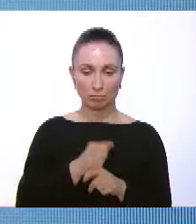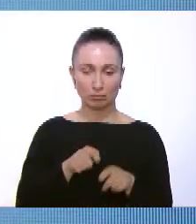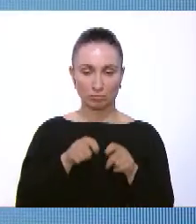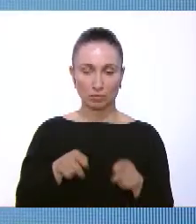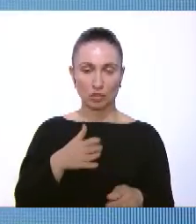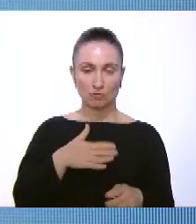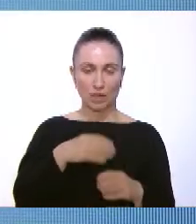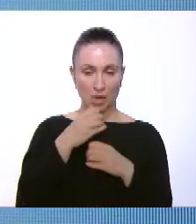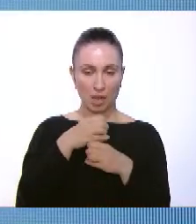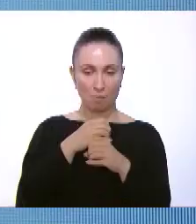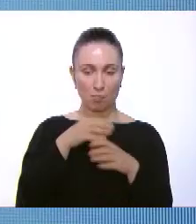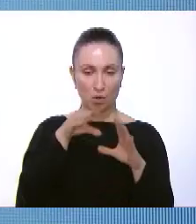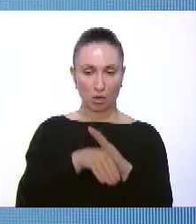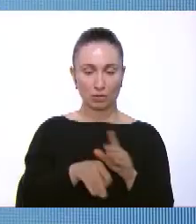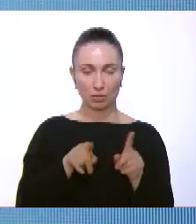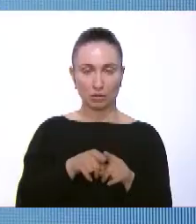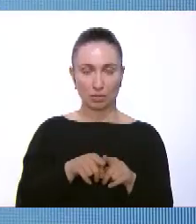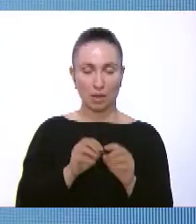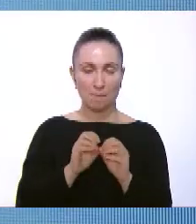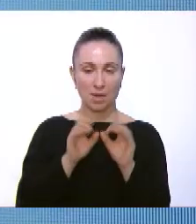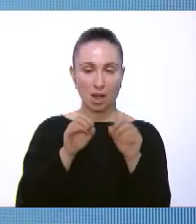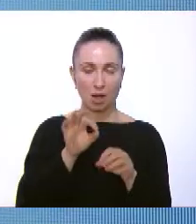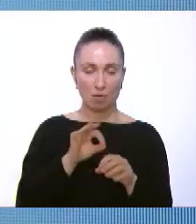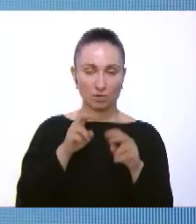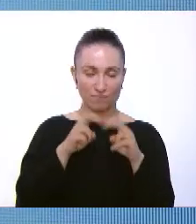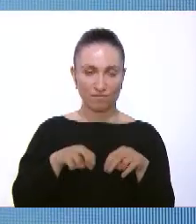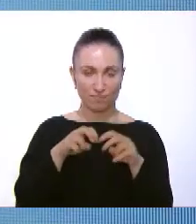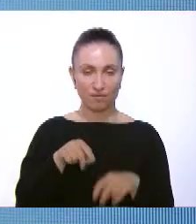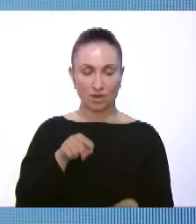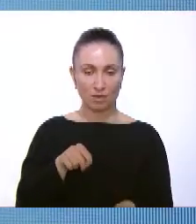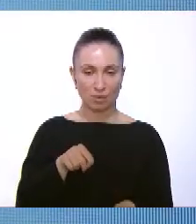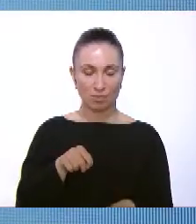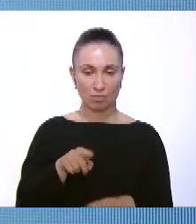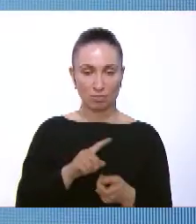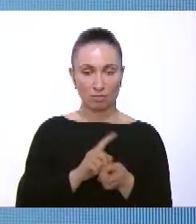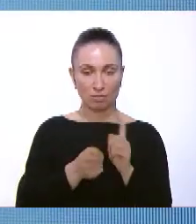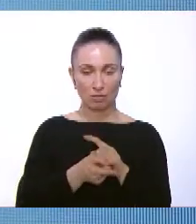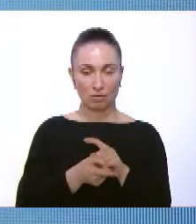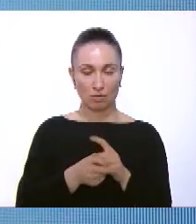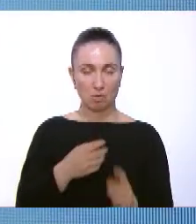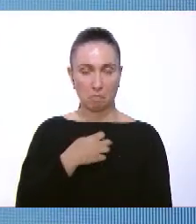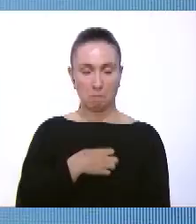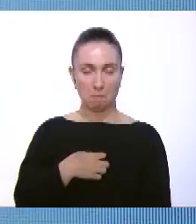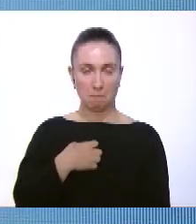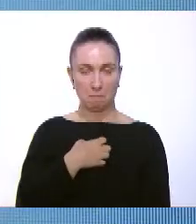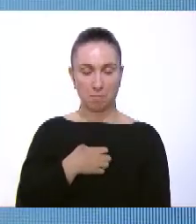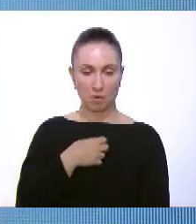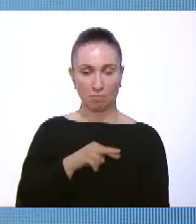ჩვენს ლაბორატორიაში და ეს ბაქტერიოსკოპული კვლევა ჩაანაცვლა ფრიად